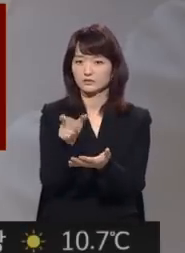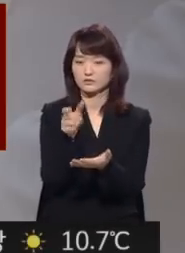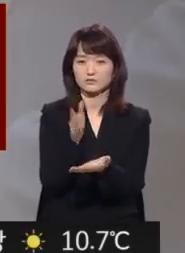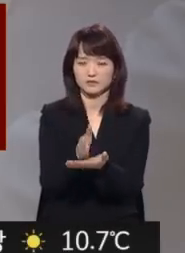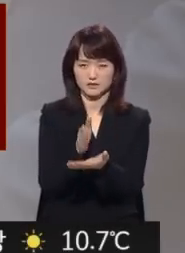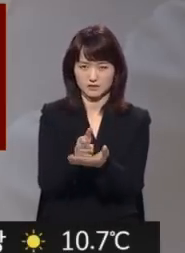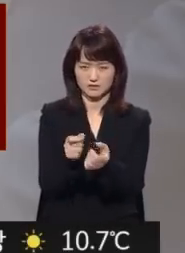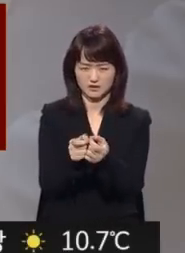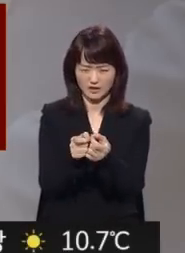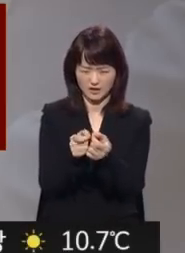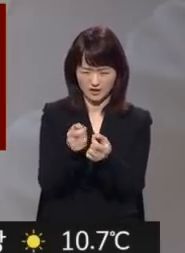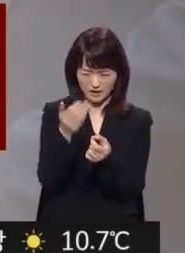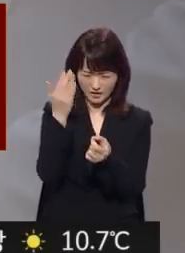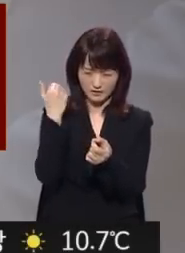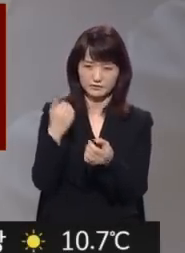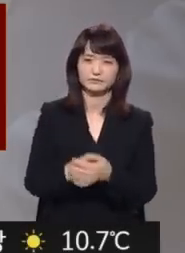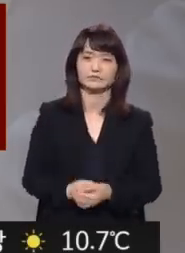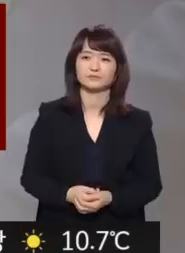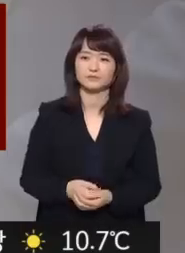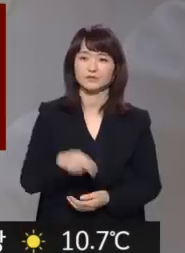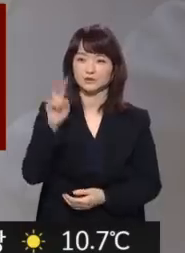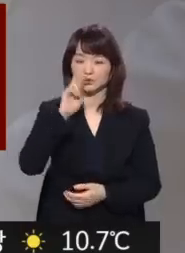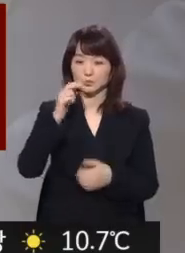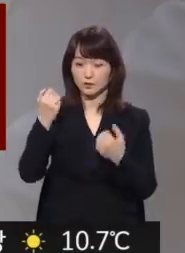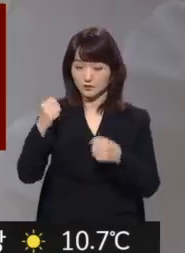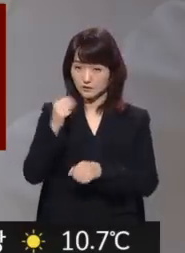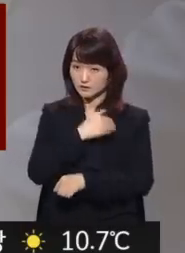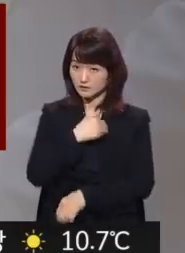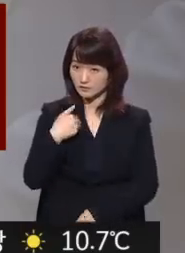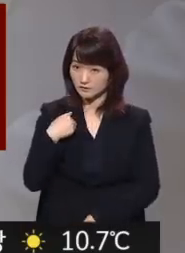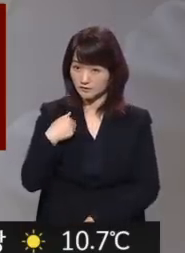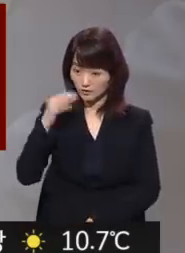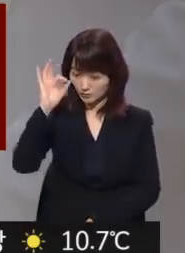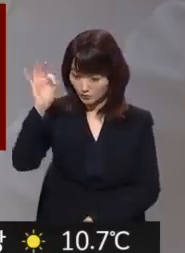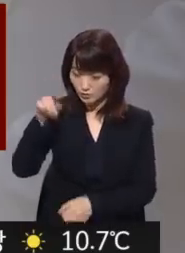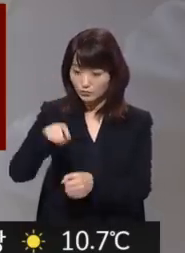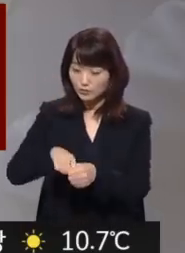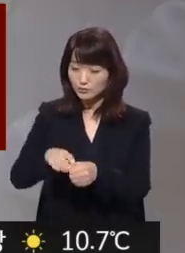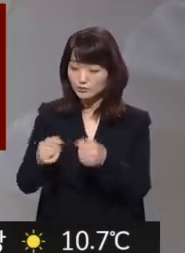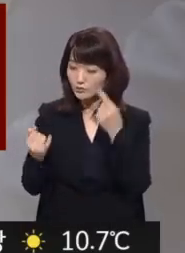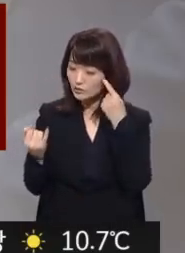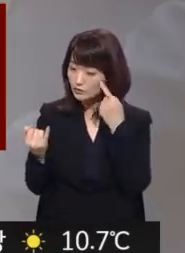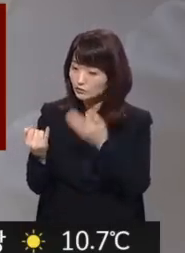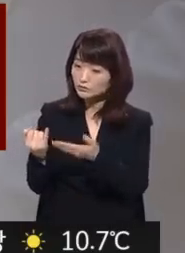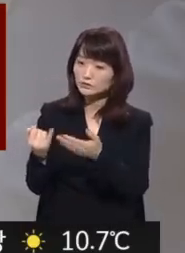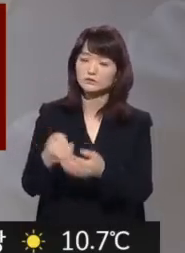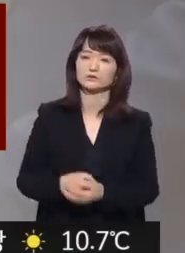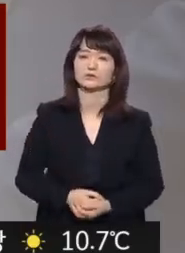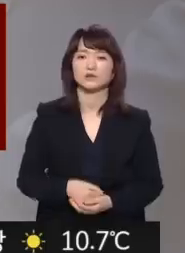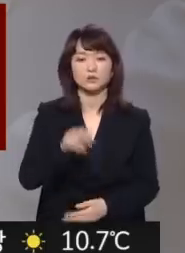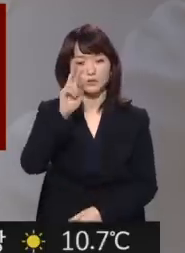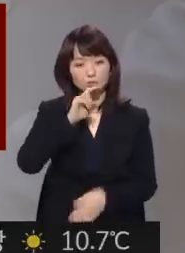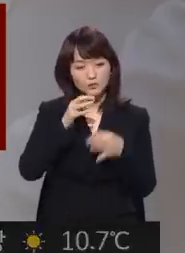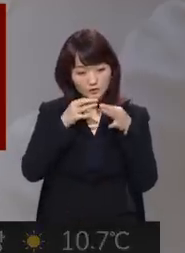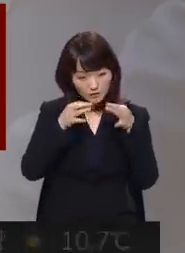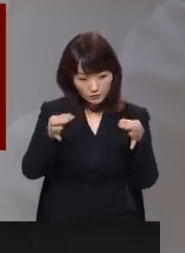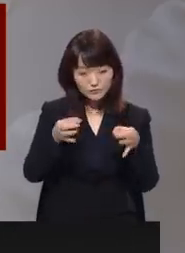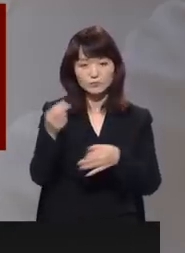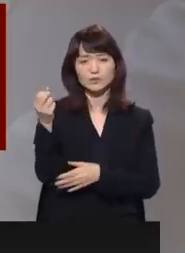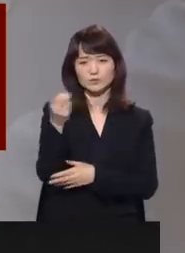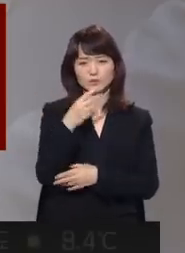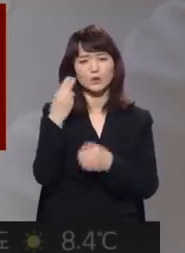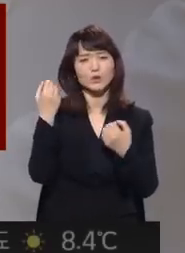노래춤은 자신감 있는 사람인지 보기 위해서 시켰는데 기왕이면 노래를 부르면서 춤도 출 수 있으면 좋을 것 같다 율동도 겉뜨리면